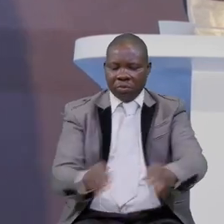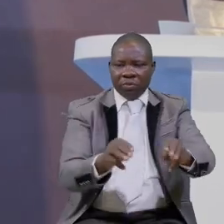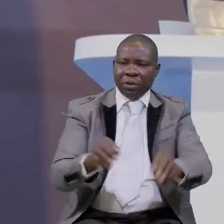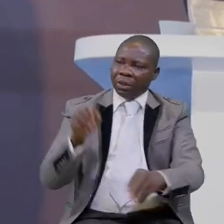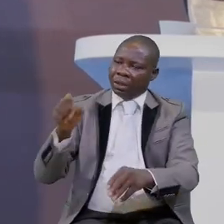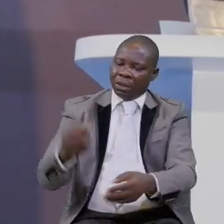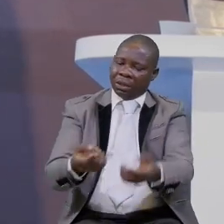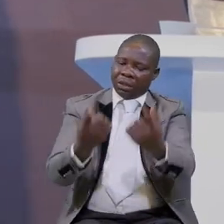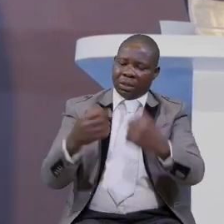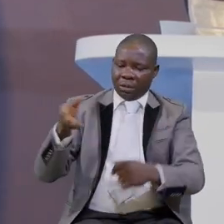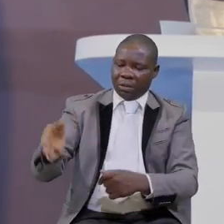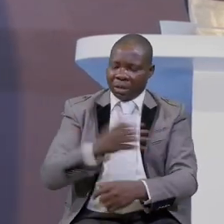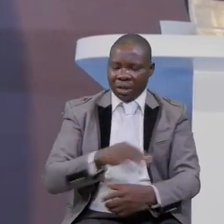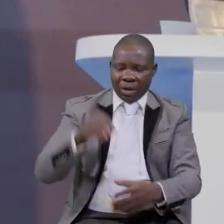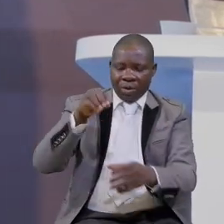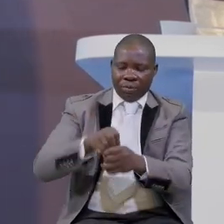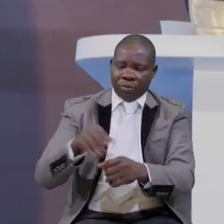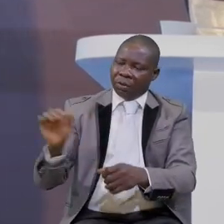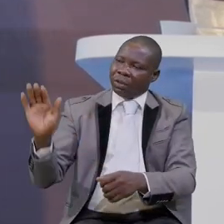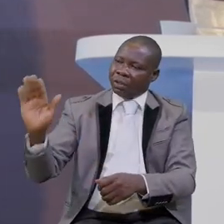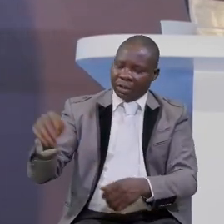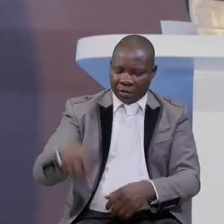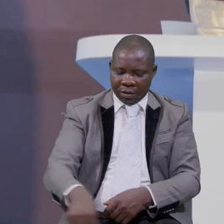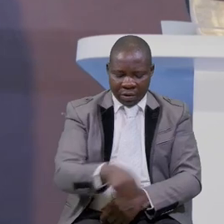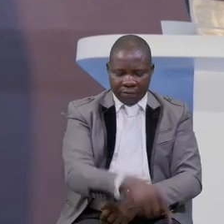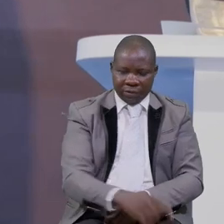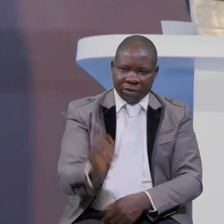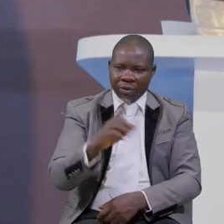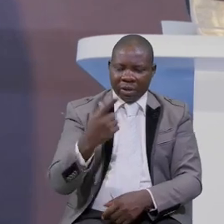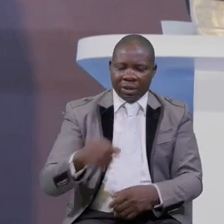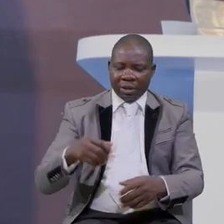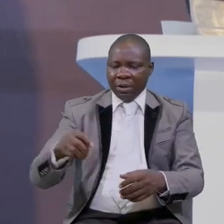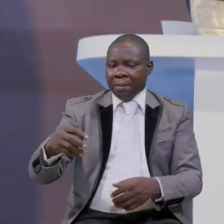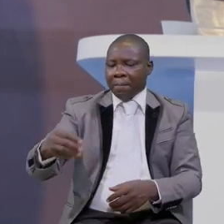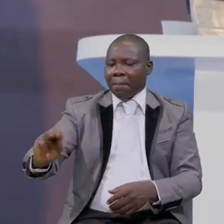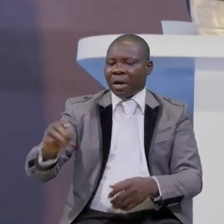venu et a mis ses pas dans les traces du pneu.